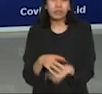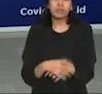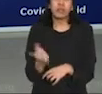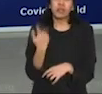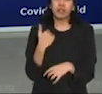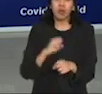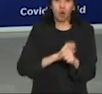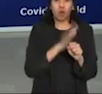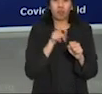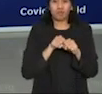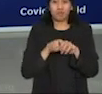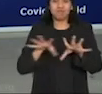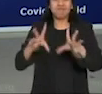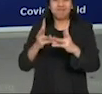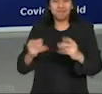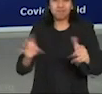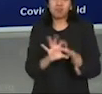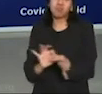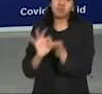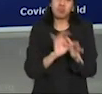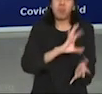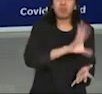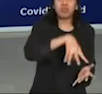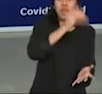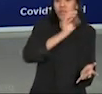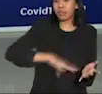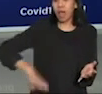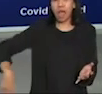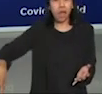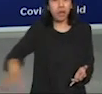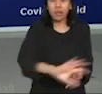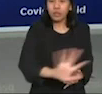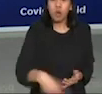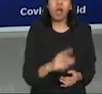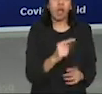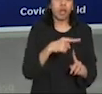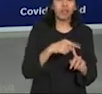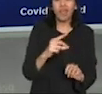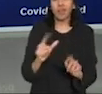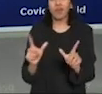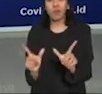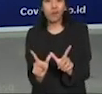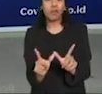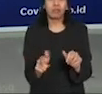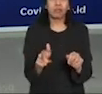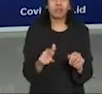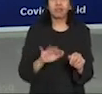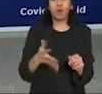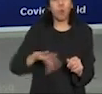kofit dari pusat sampai ke desa sampai ke RW RT sampai dengan ke